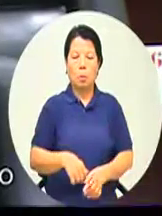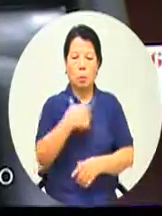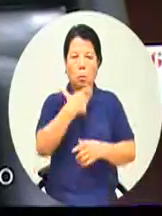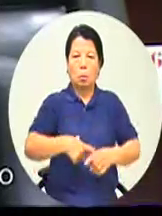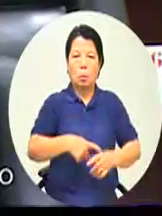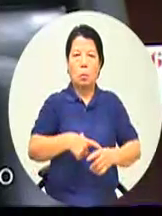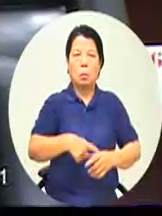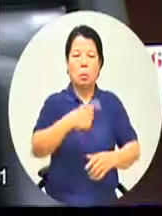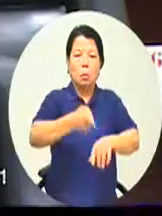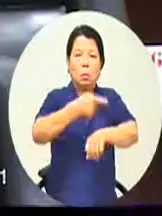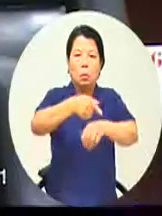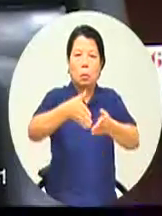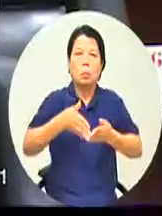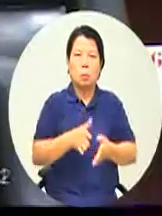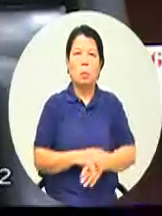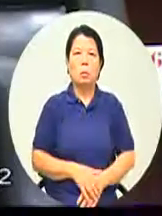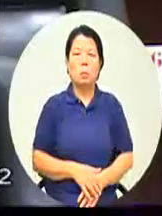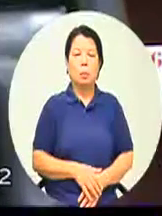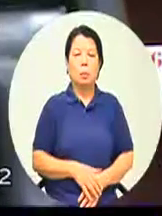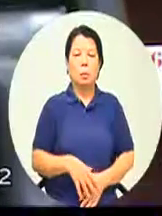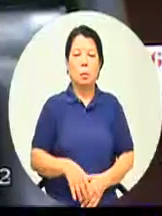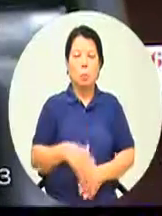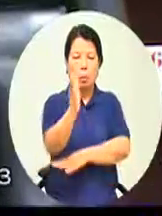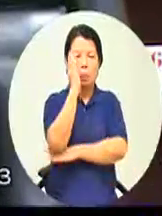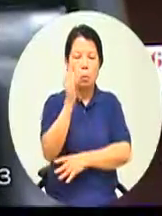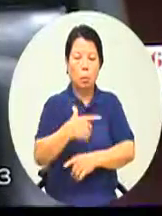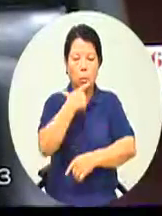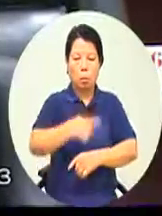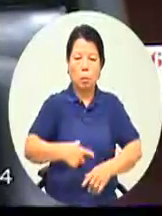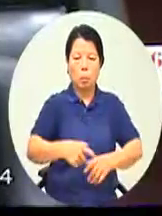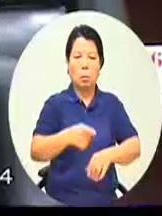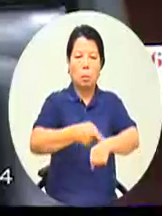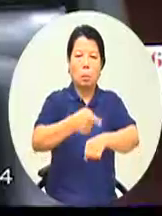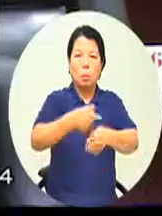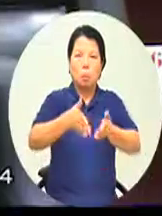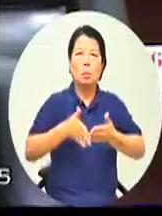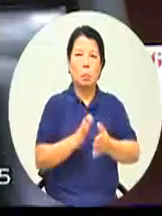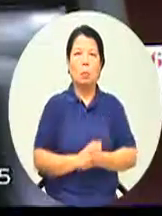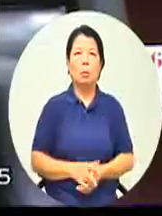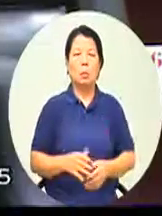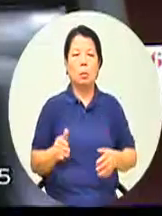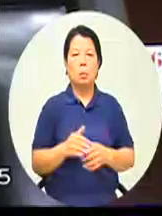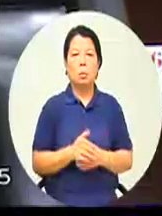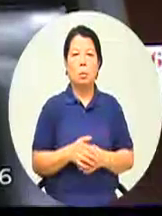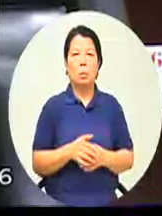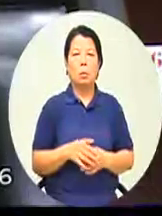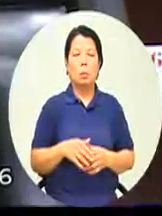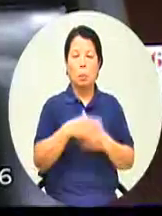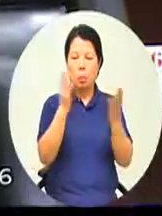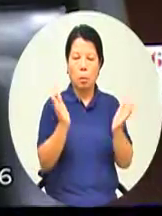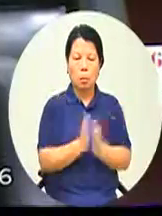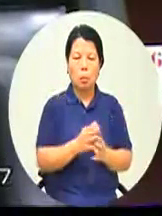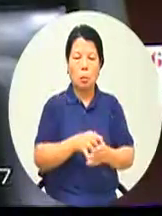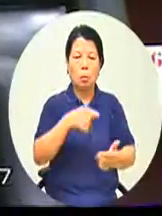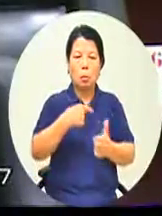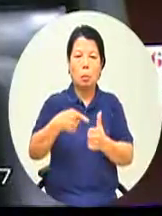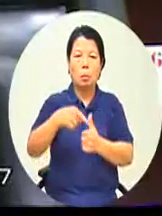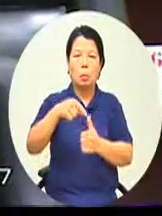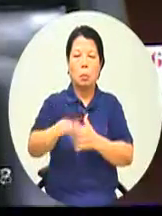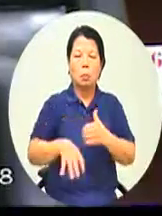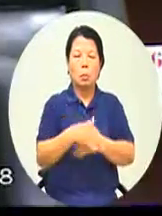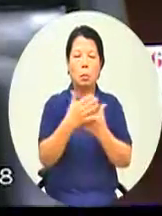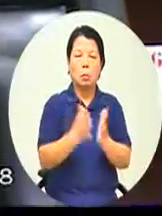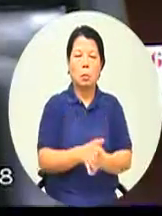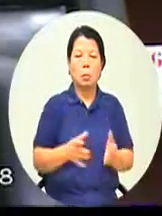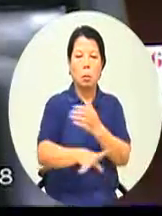那还有我们的政治的中立性让我们 整体的教育能够回归到教育基本法第六